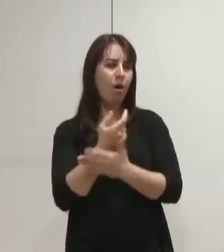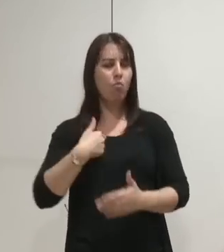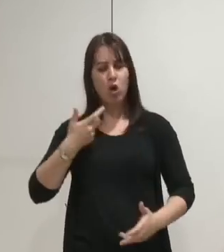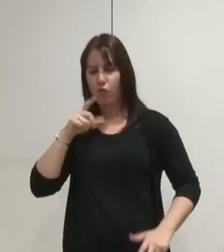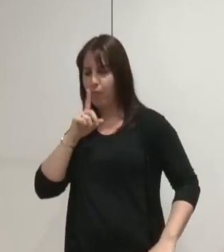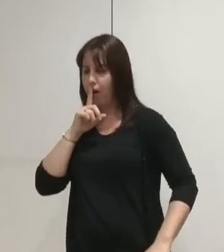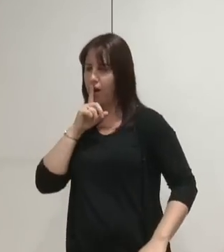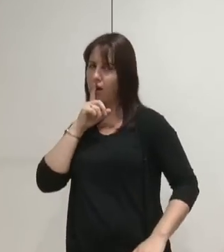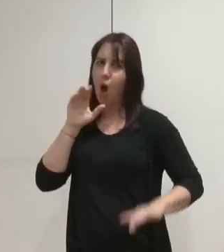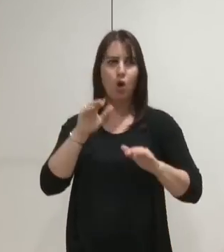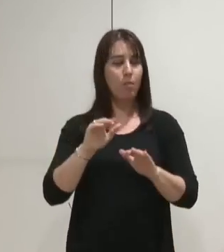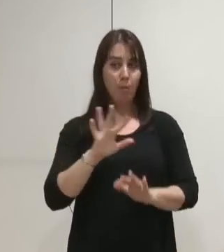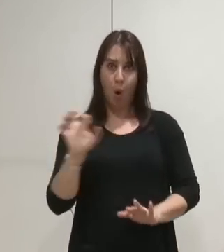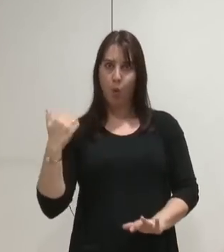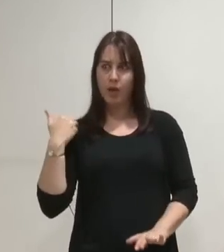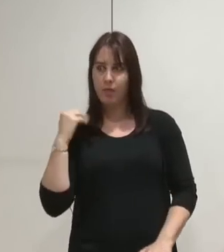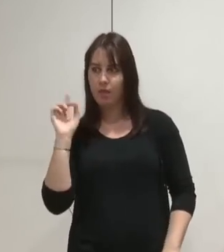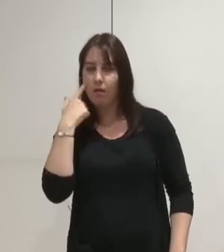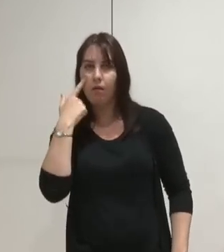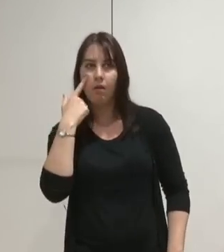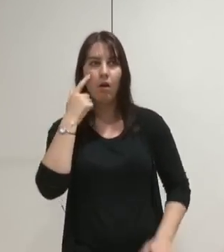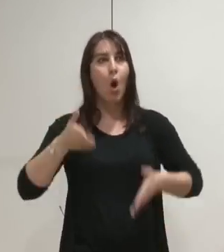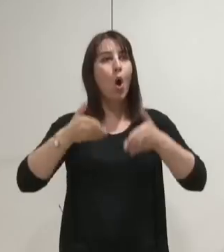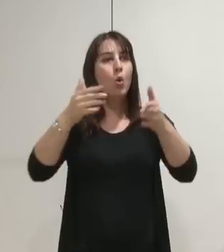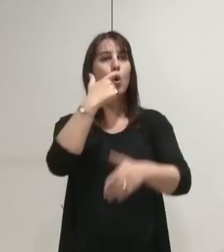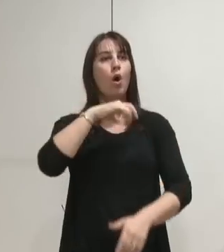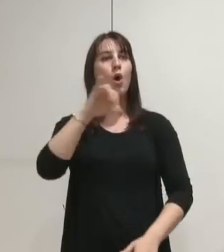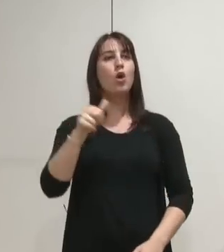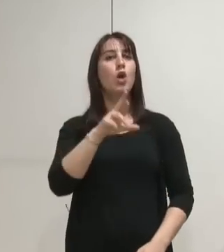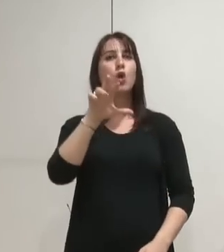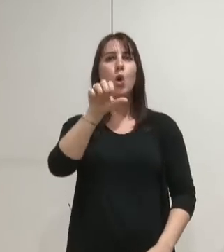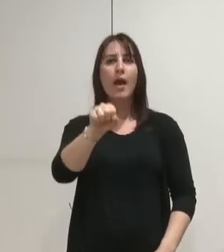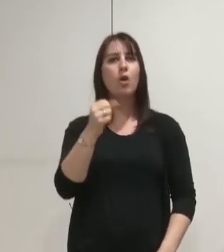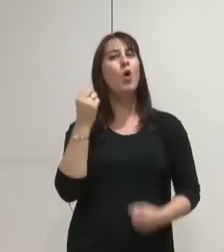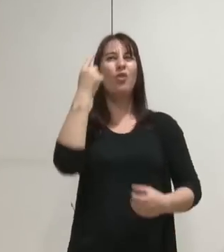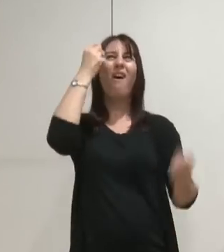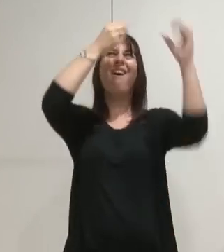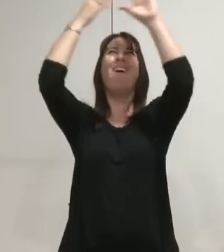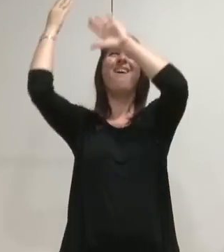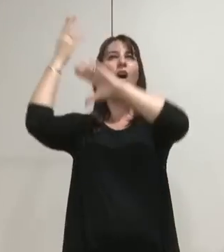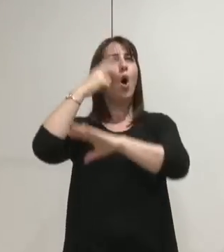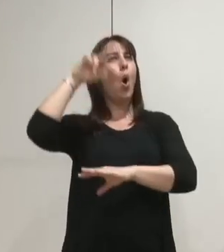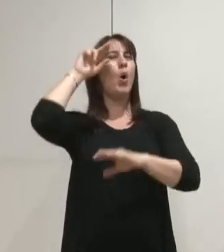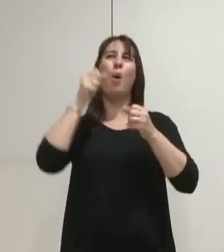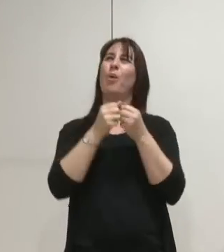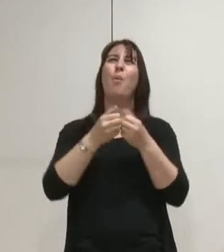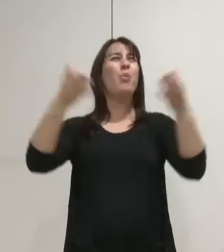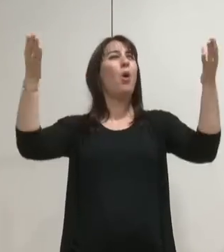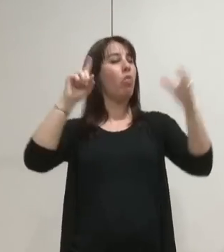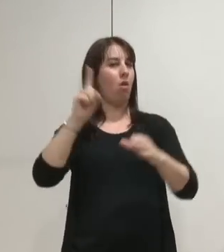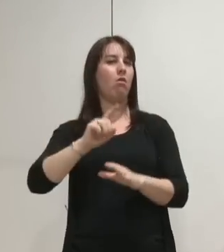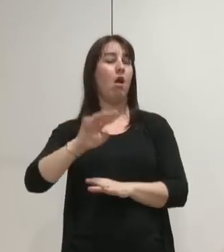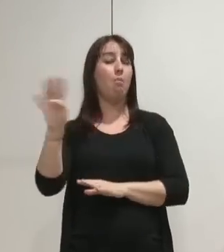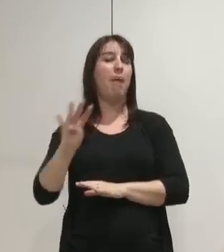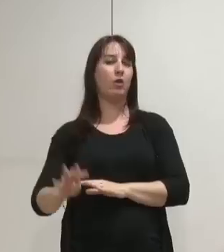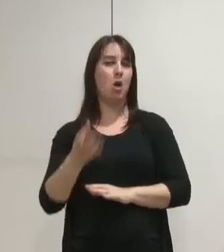parce que je l'ai appris ce weekend le cours genores contrairement à ce qu'on peut souvent penser c'est pas le plus grand cour d'Europe il est à Barcelone et